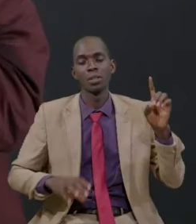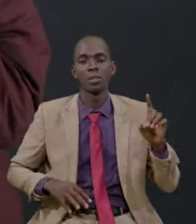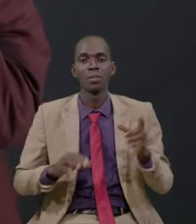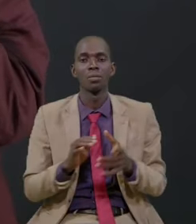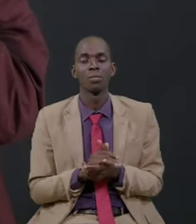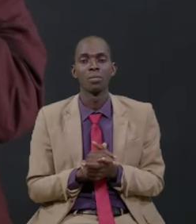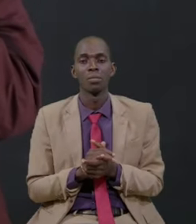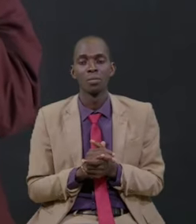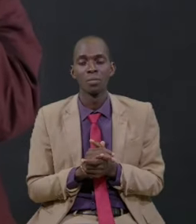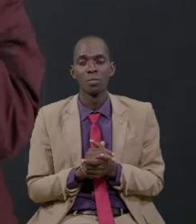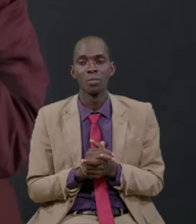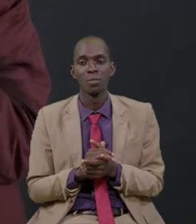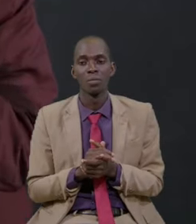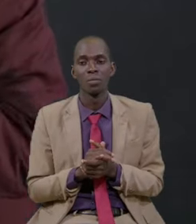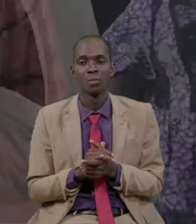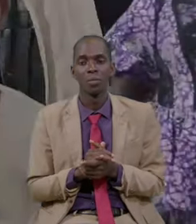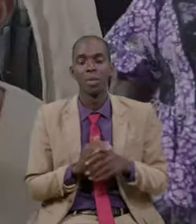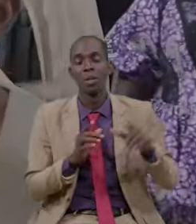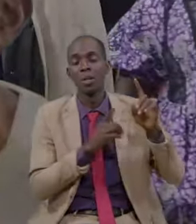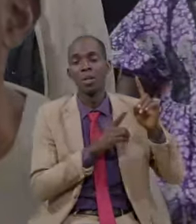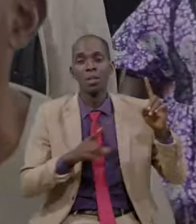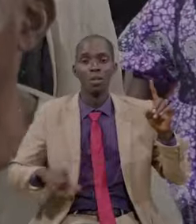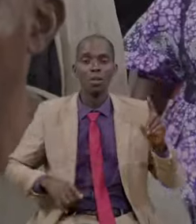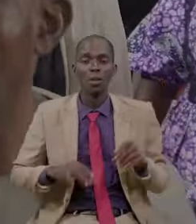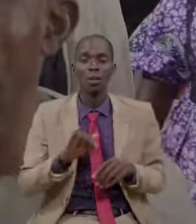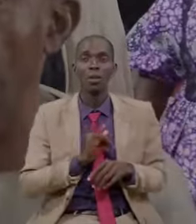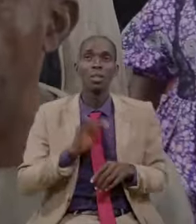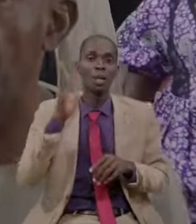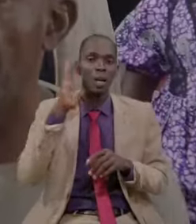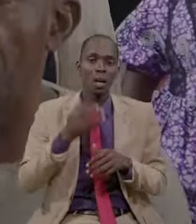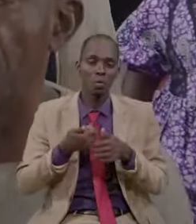Seigneur, je vais suivre sans déviation.